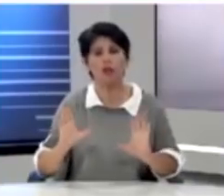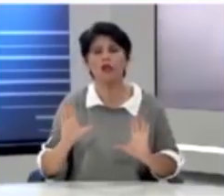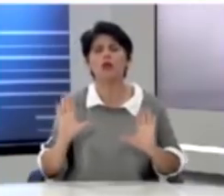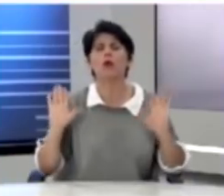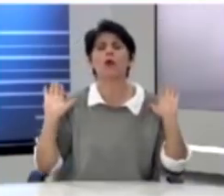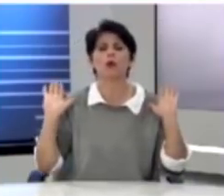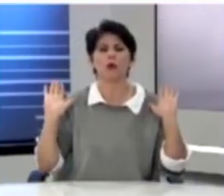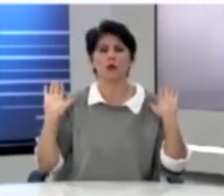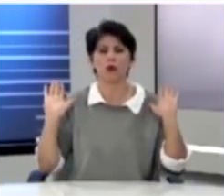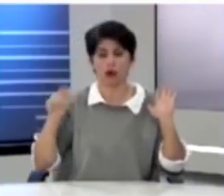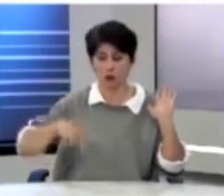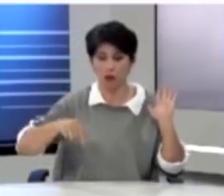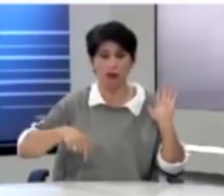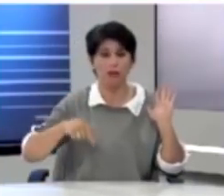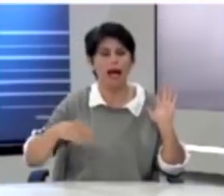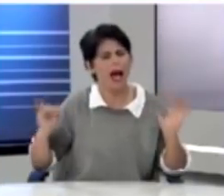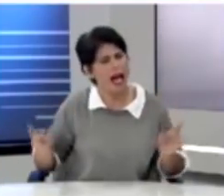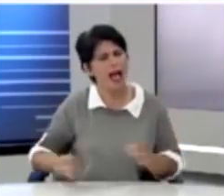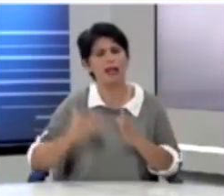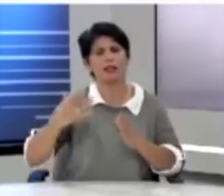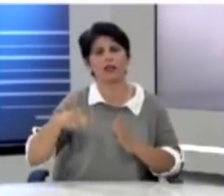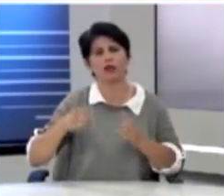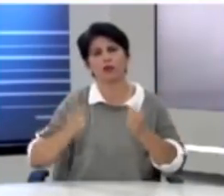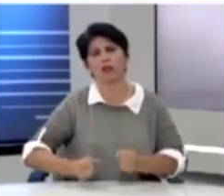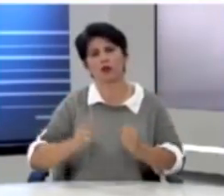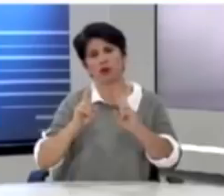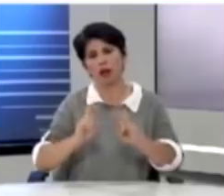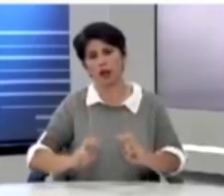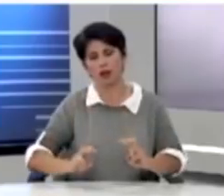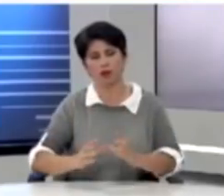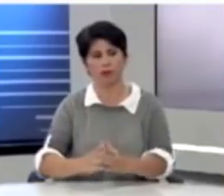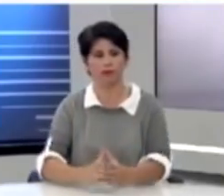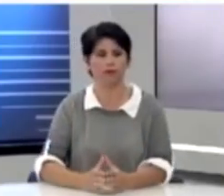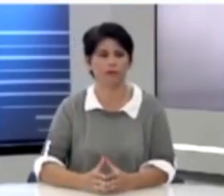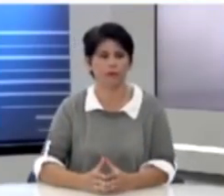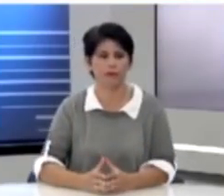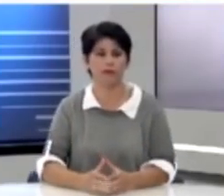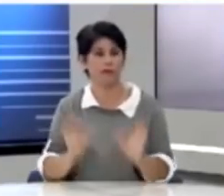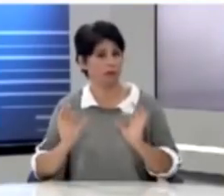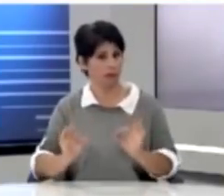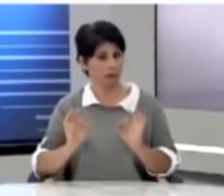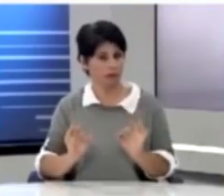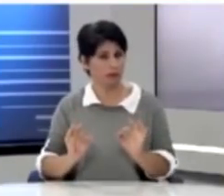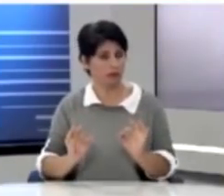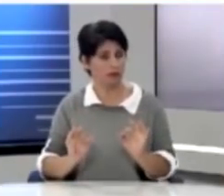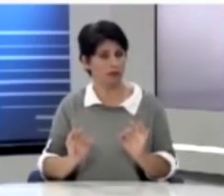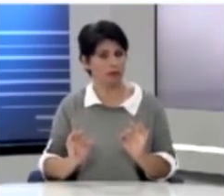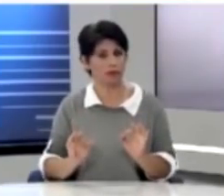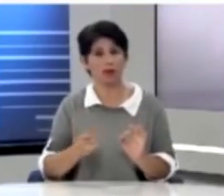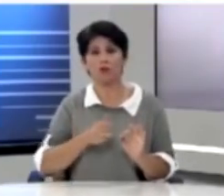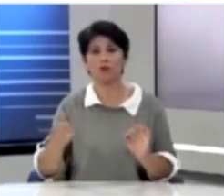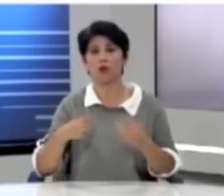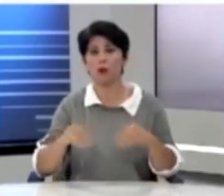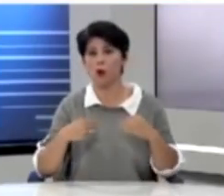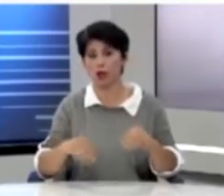ούτε καν τους σημερινούς έστω στοιχειώδεις ελέγχους. Βέβαια, για τους διάφορους